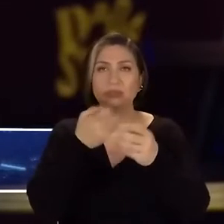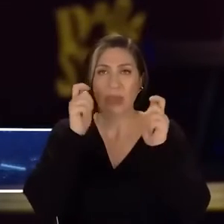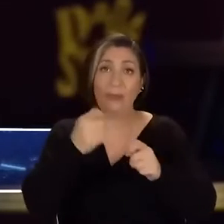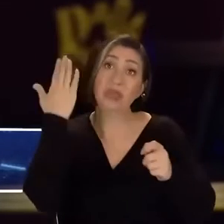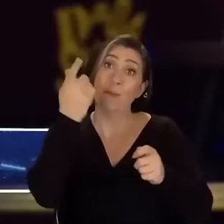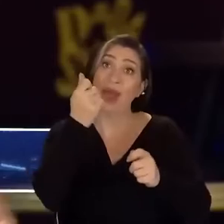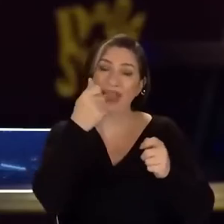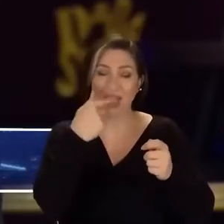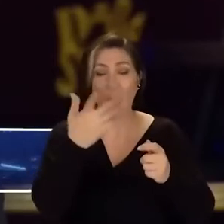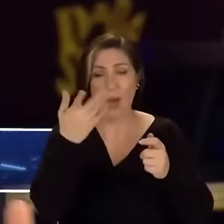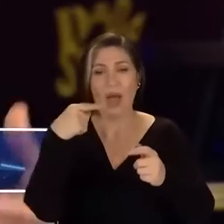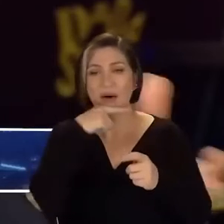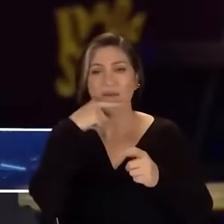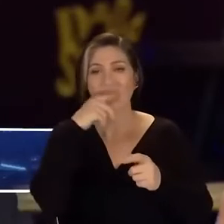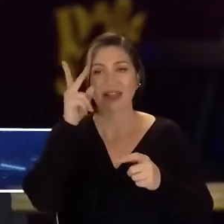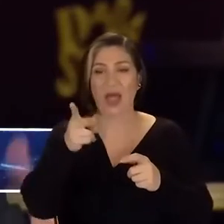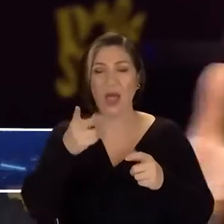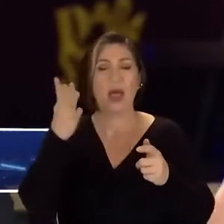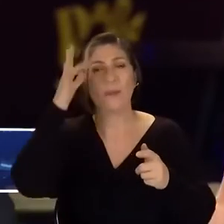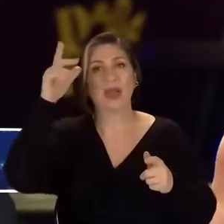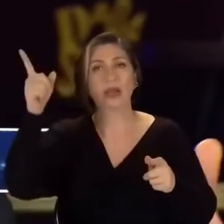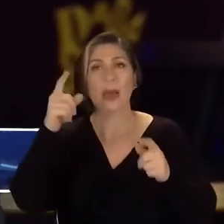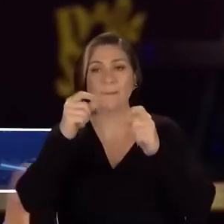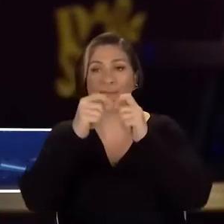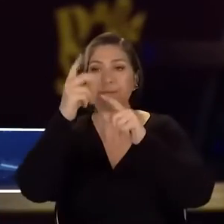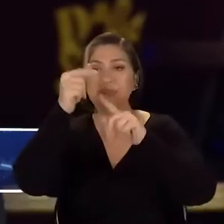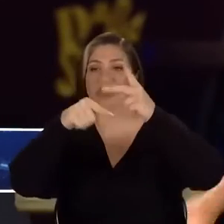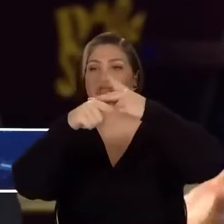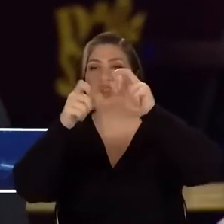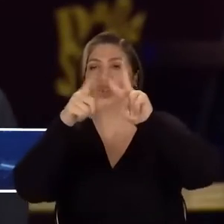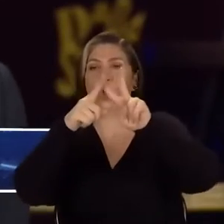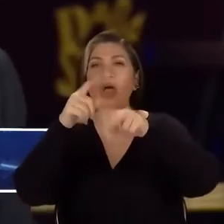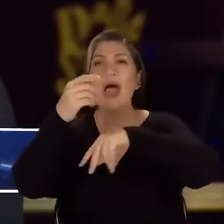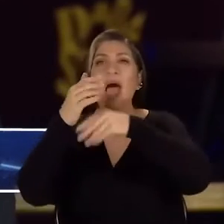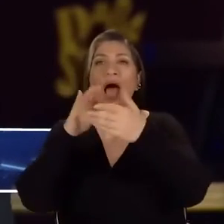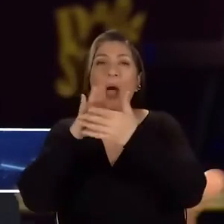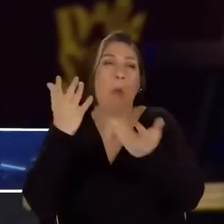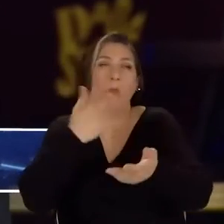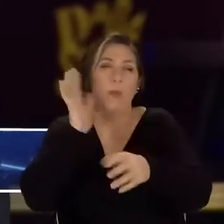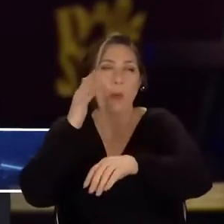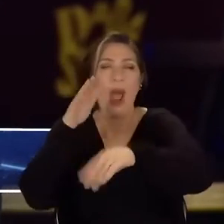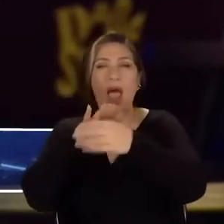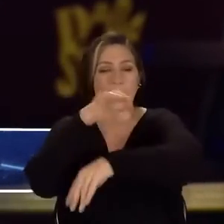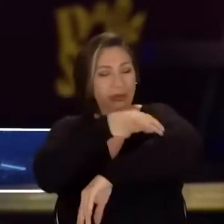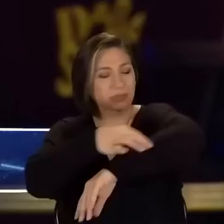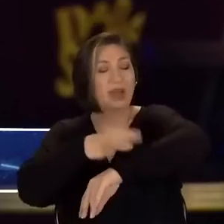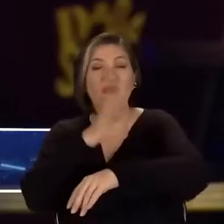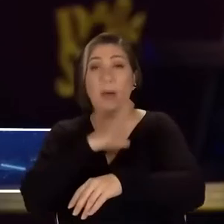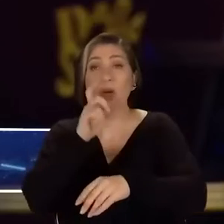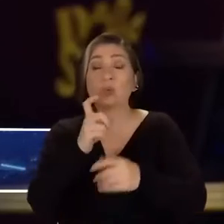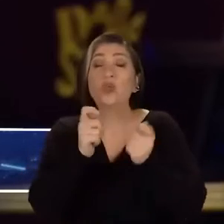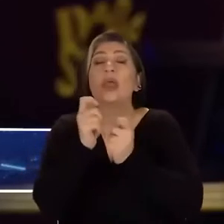tutup da Afrika'da en çok bulunan veya Amerika'da işte bizon en fazla var, onun kaval kemiği, bilmiyorum var mı öyle bir kemik ama kullanılmamış. Neden?